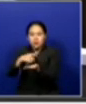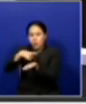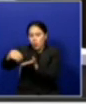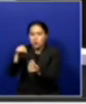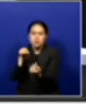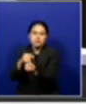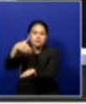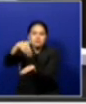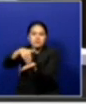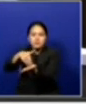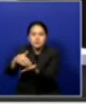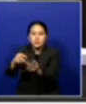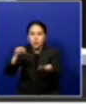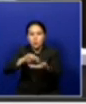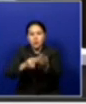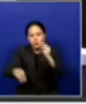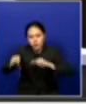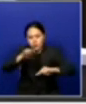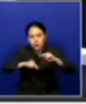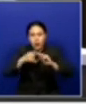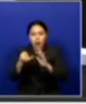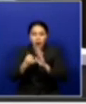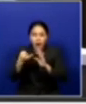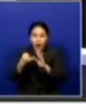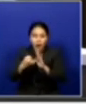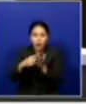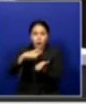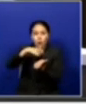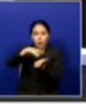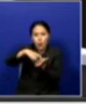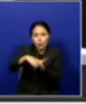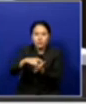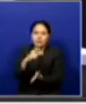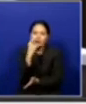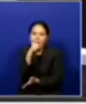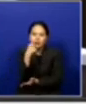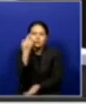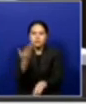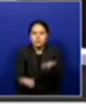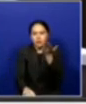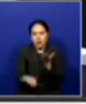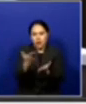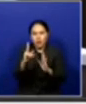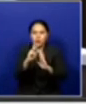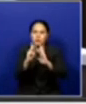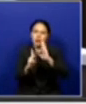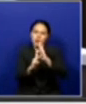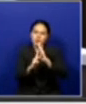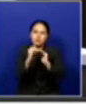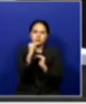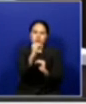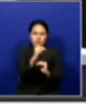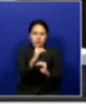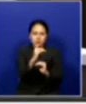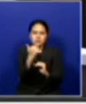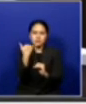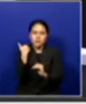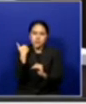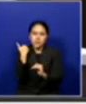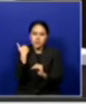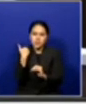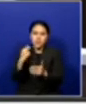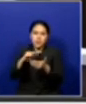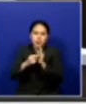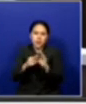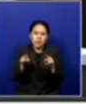เพื่อการตรวจสอบได้เราก็ไปเขียนโอนให้อะไรก็ได้ตามกฎหมายบัญญัติการตีความอย่างนี้เนี่ยมัน